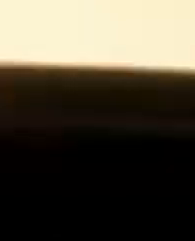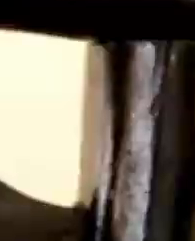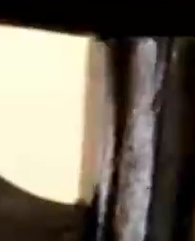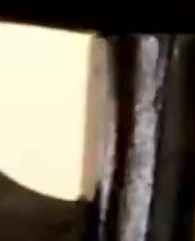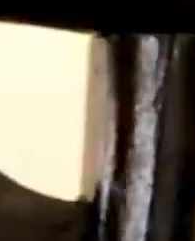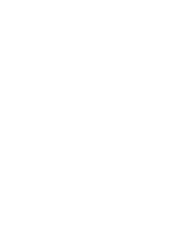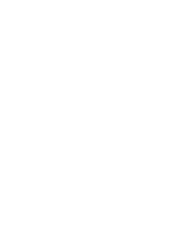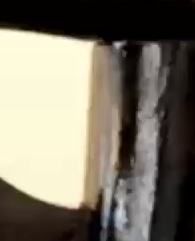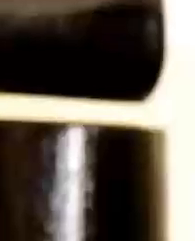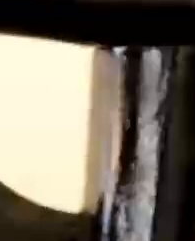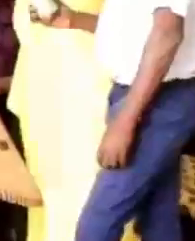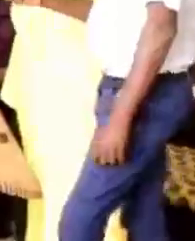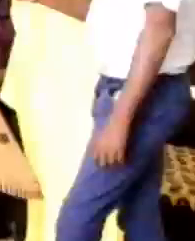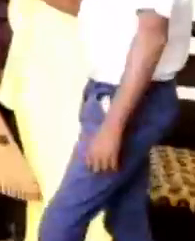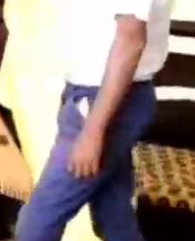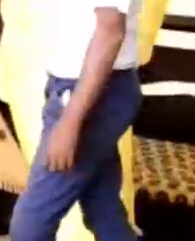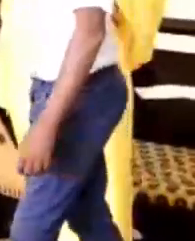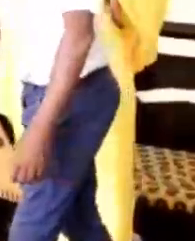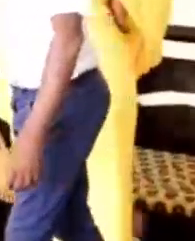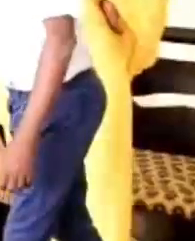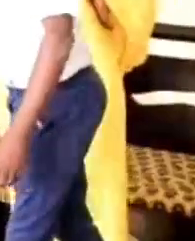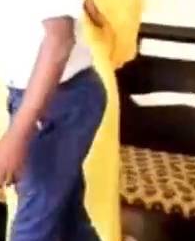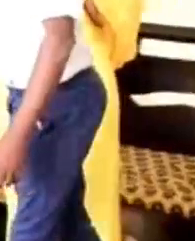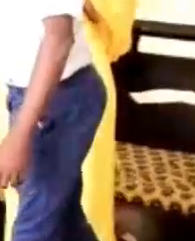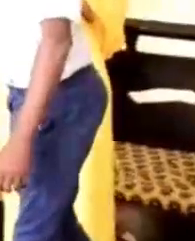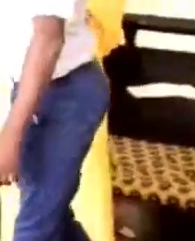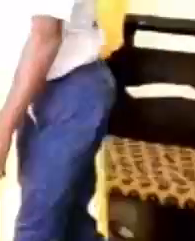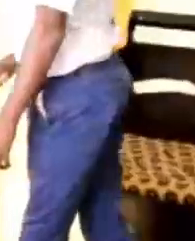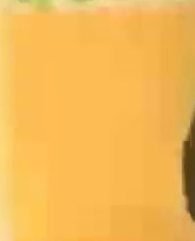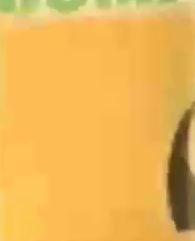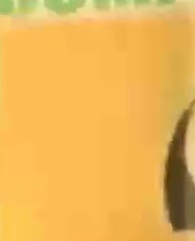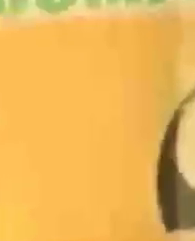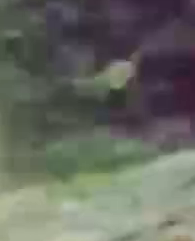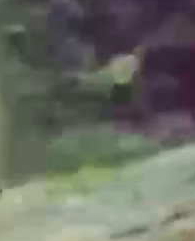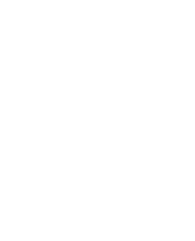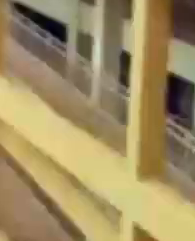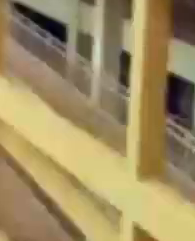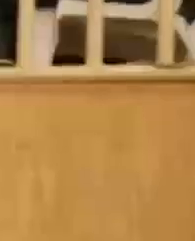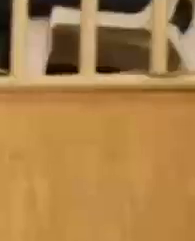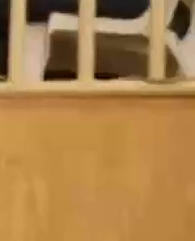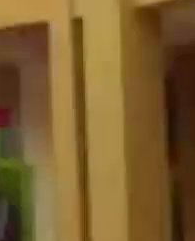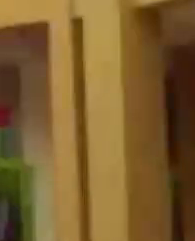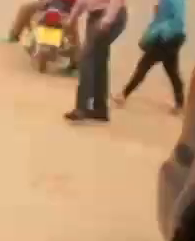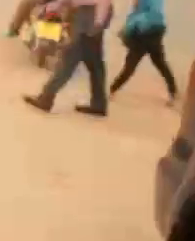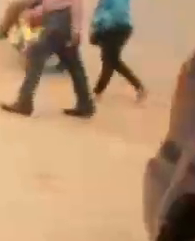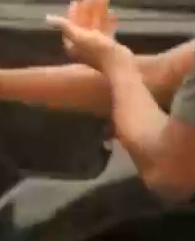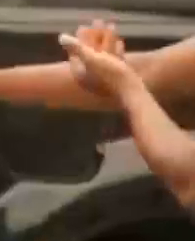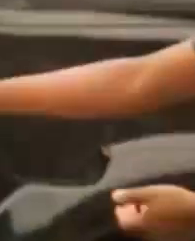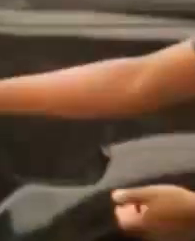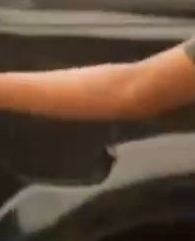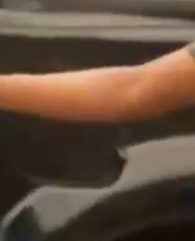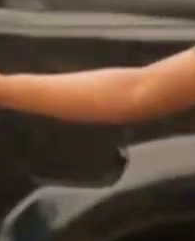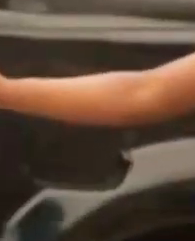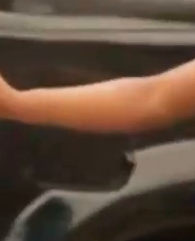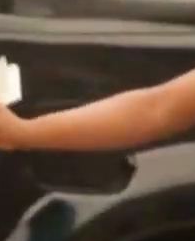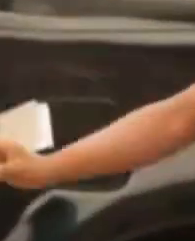Ee ni kosora nanye nkabwo muhamye. Ikosora warisanga mu gihugu hose mu boutique na alimentation. Mwiziraza kudusanga aho dukorera Nyabugogo mu